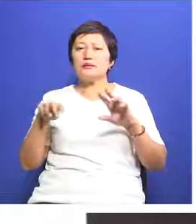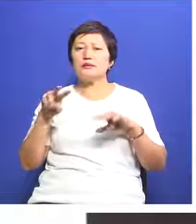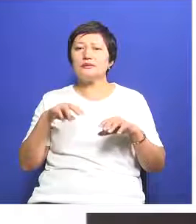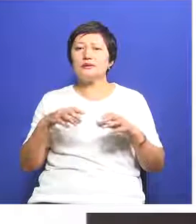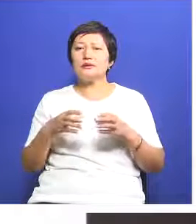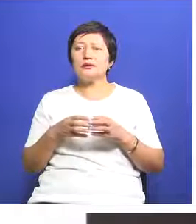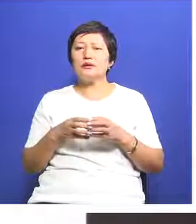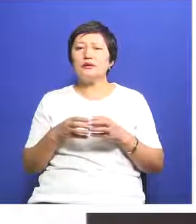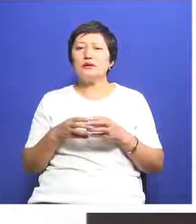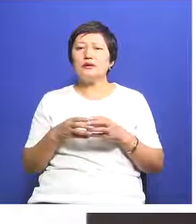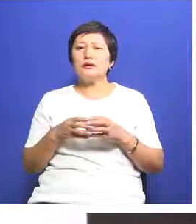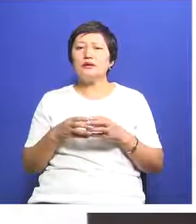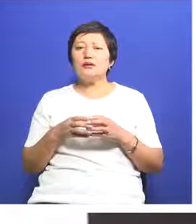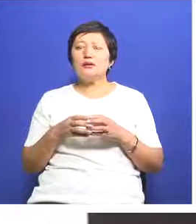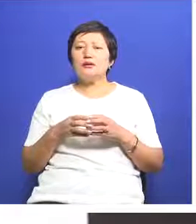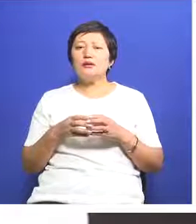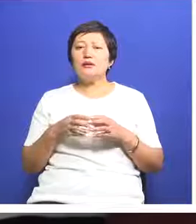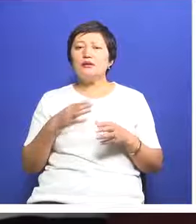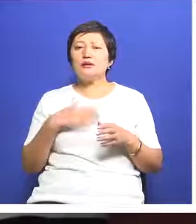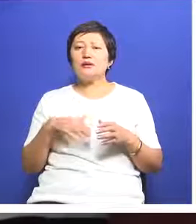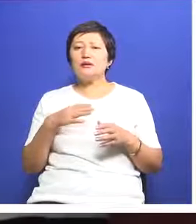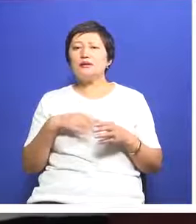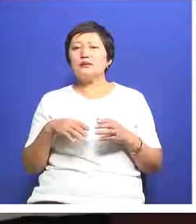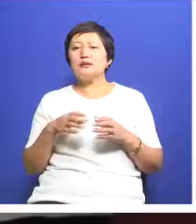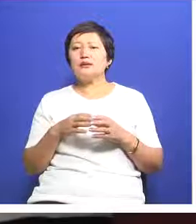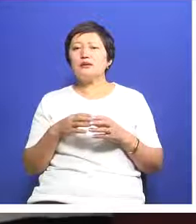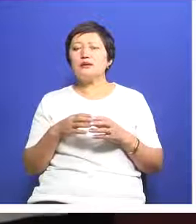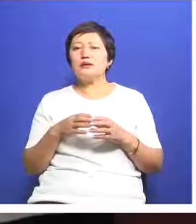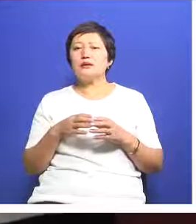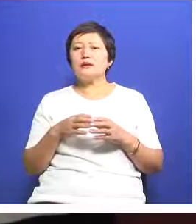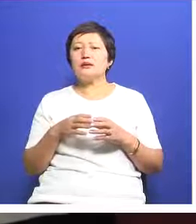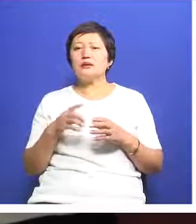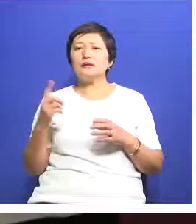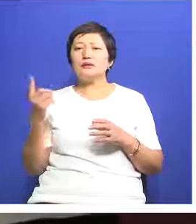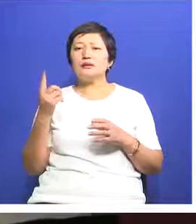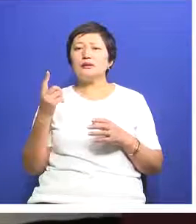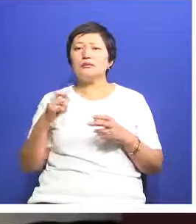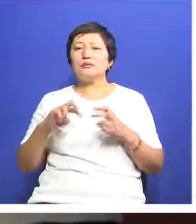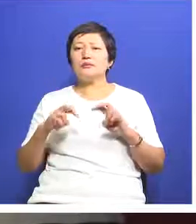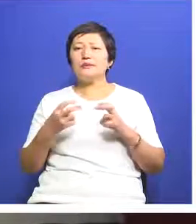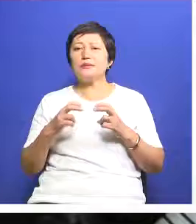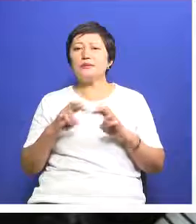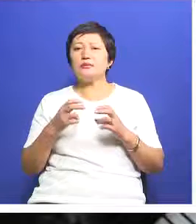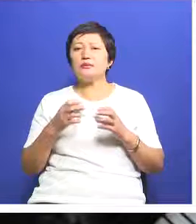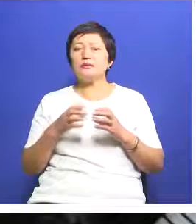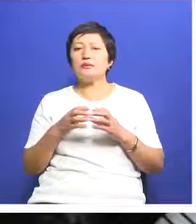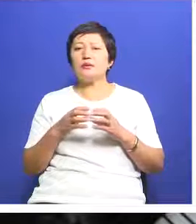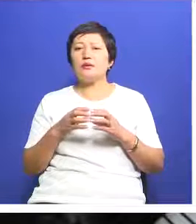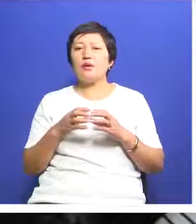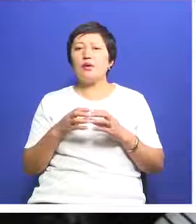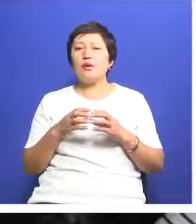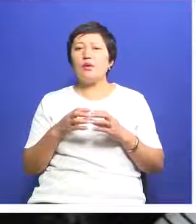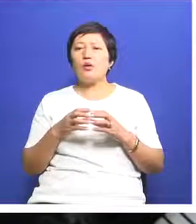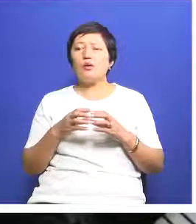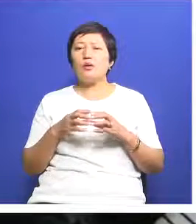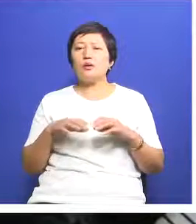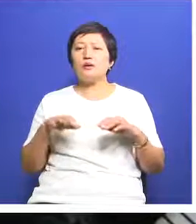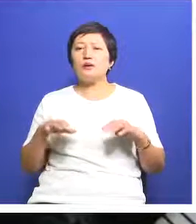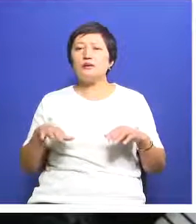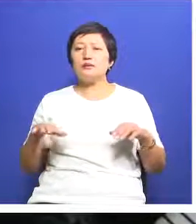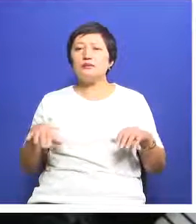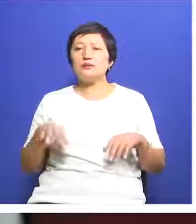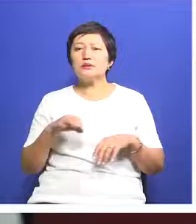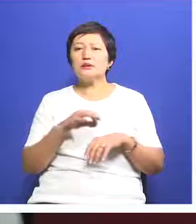Құламыз оны. Жақсы. Одан кейін тағы бір мәселе, бір ненің несі бойынша кеп отыр едім. Ол қызымыз қазір